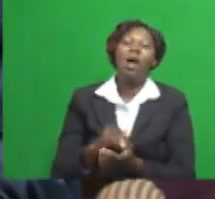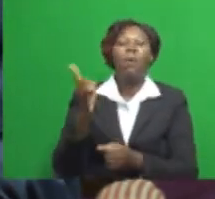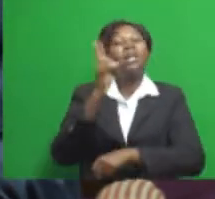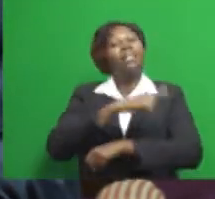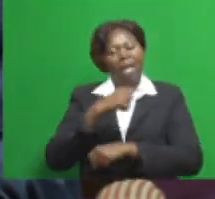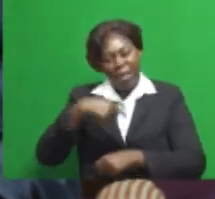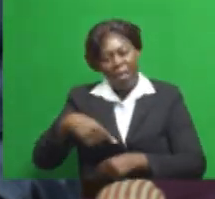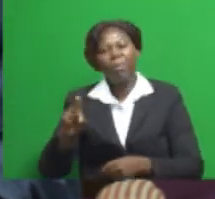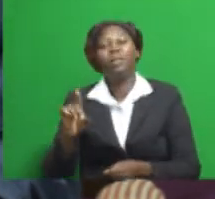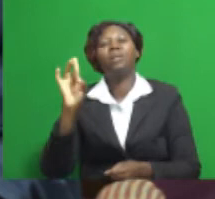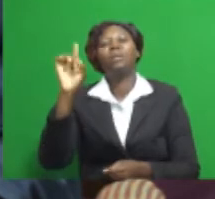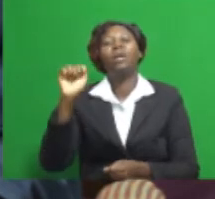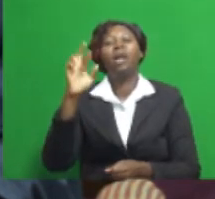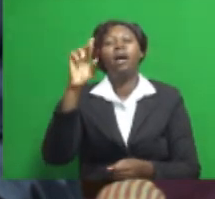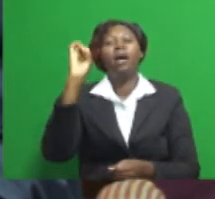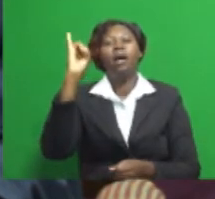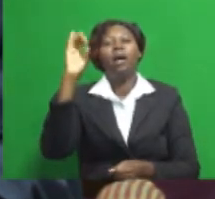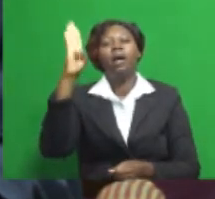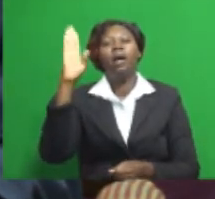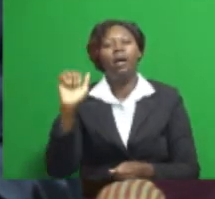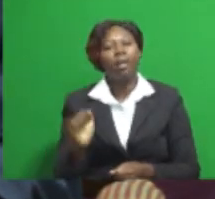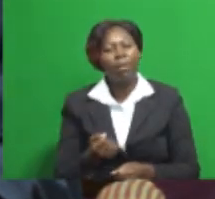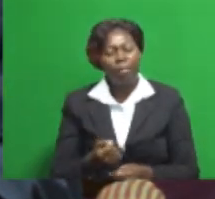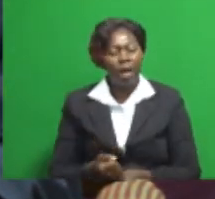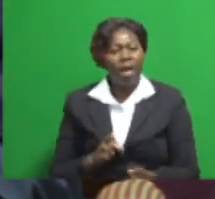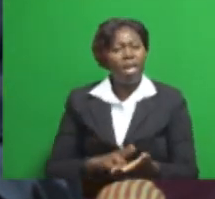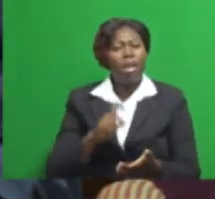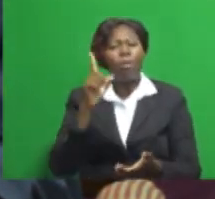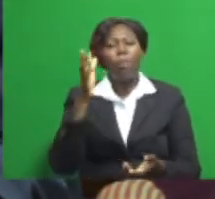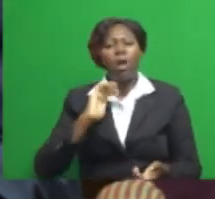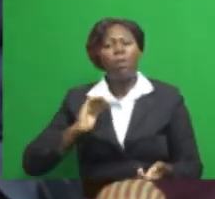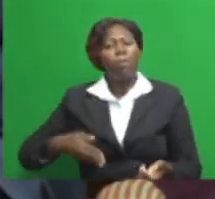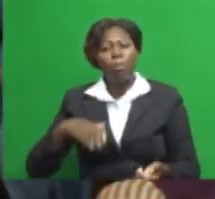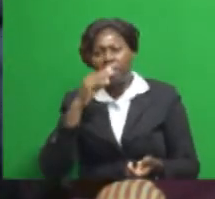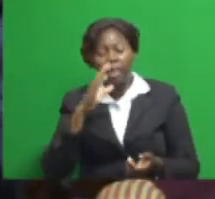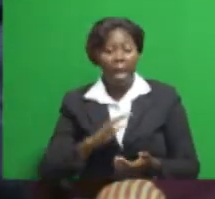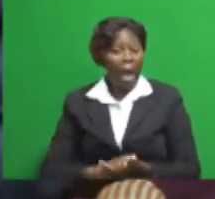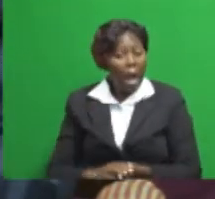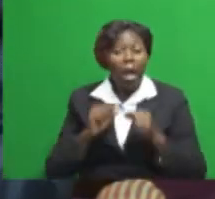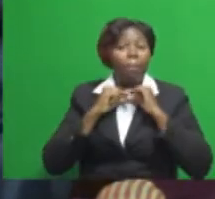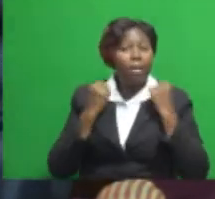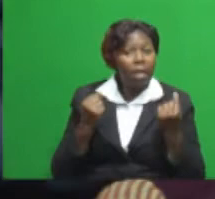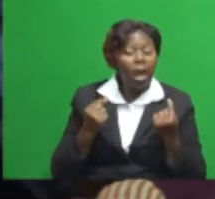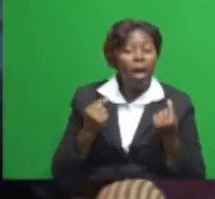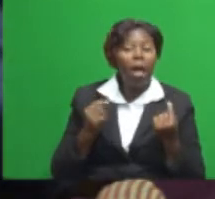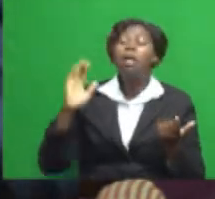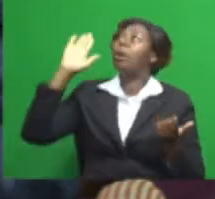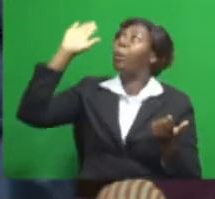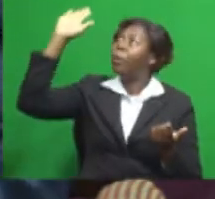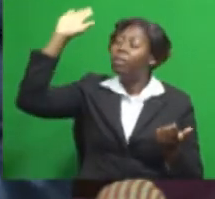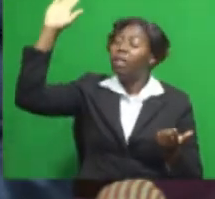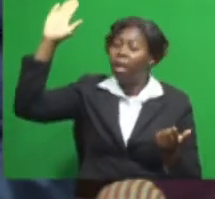right chinoparidza vakambai vaundaura pastor kudenga kuna Mwari zvikanzi ndaitongofamba zvangu kukaruka